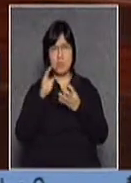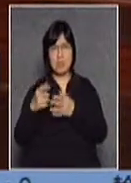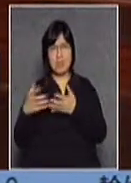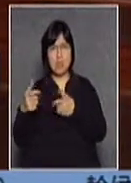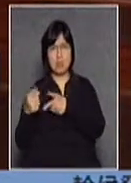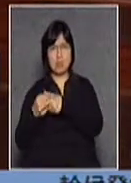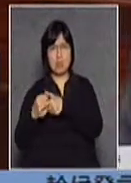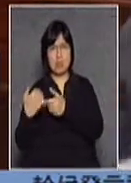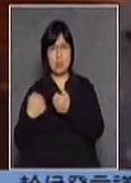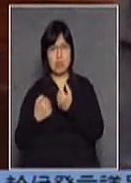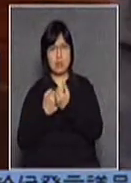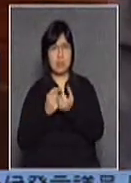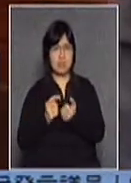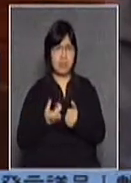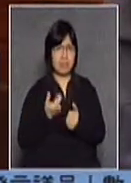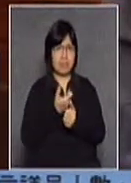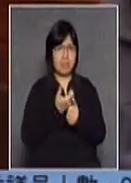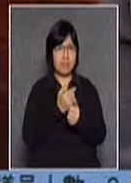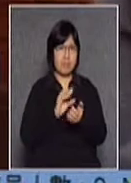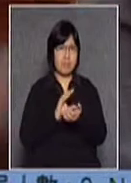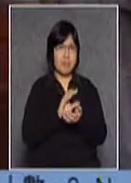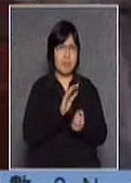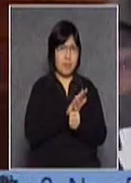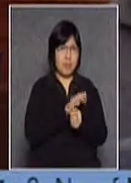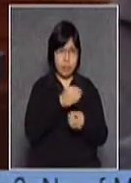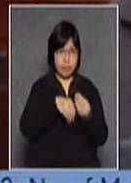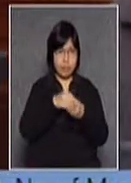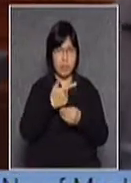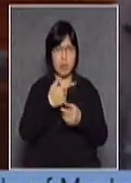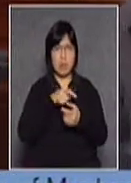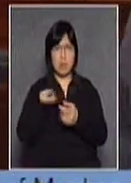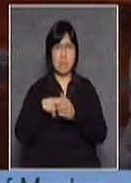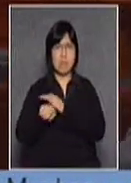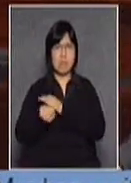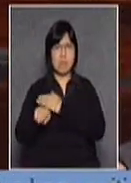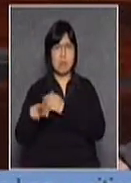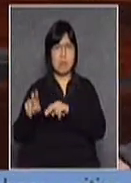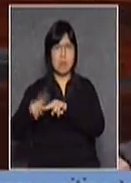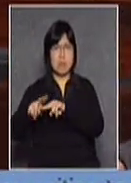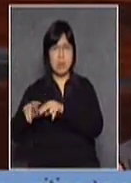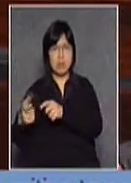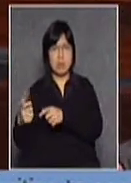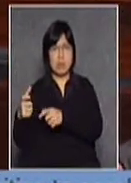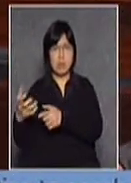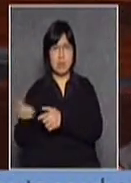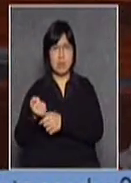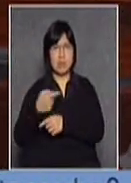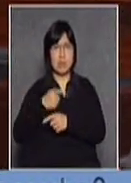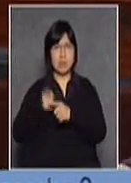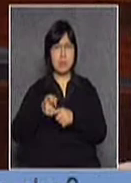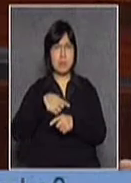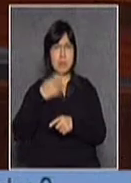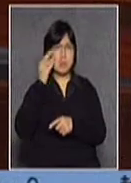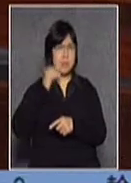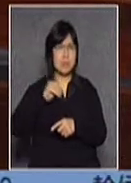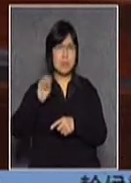後資助好多嘅選舉經費啦，係嘛？背後就抹黑我哋，話我哋收共產黨錢，係嘛？幾無恥！你話呢啲人